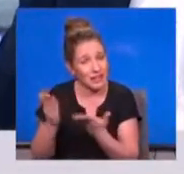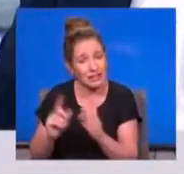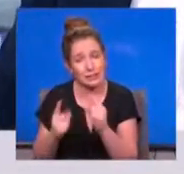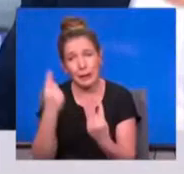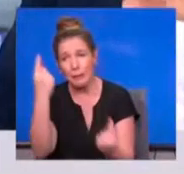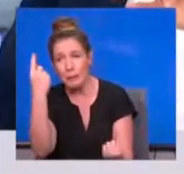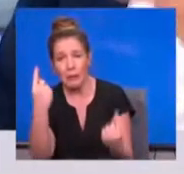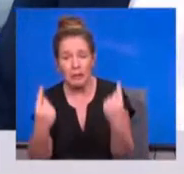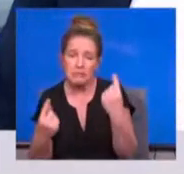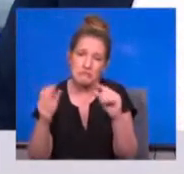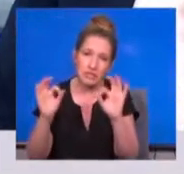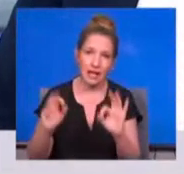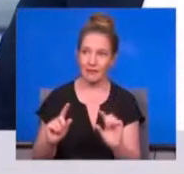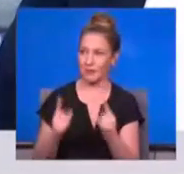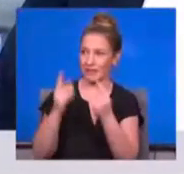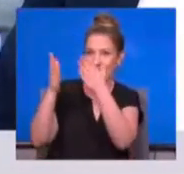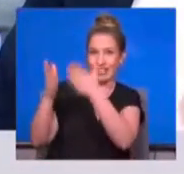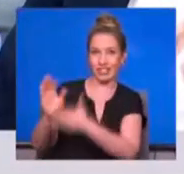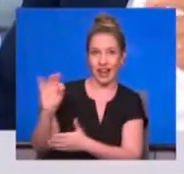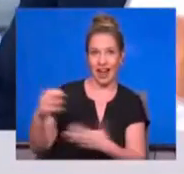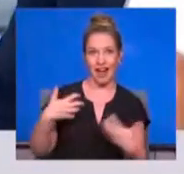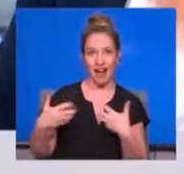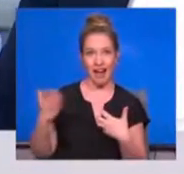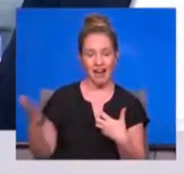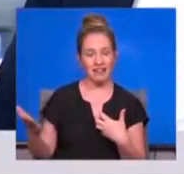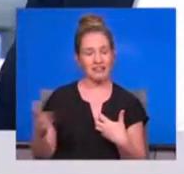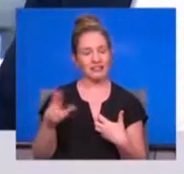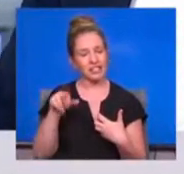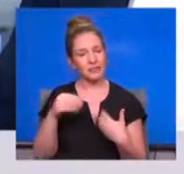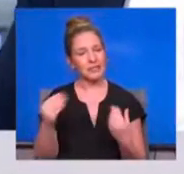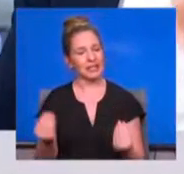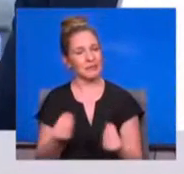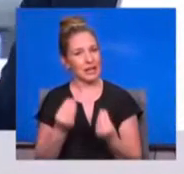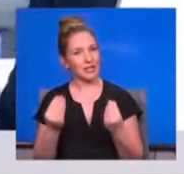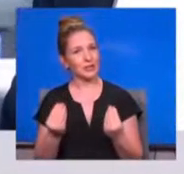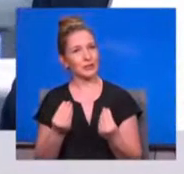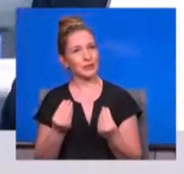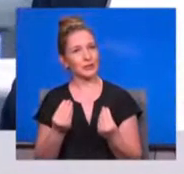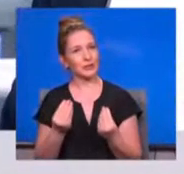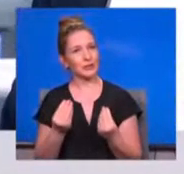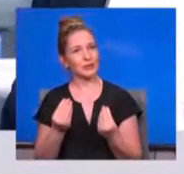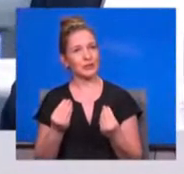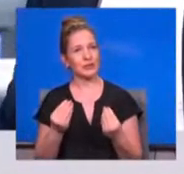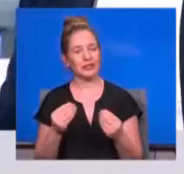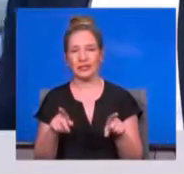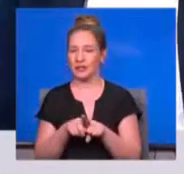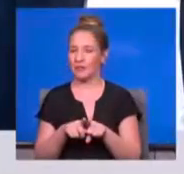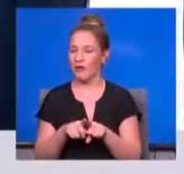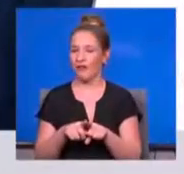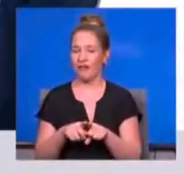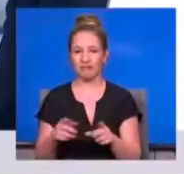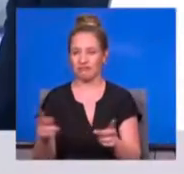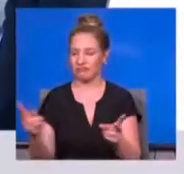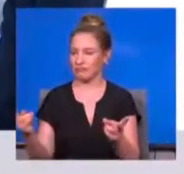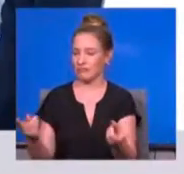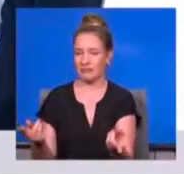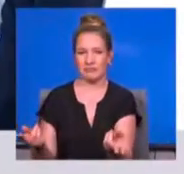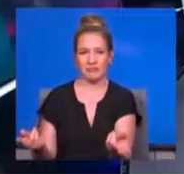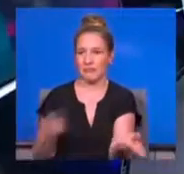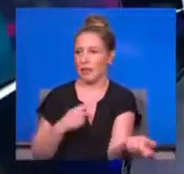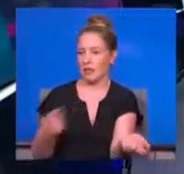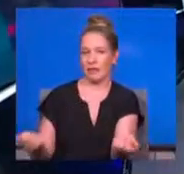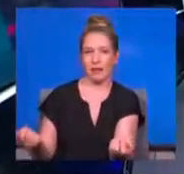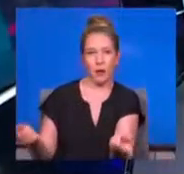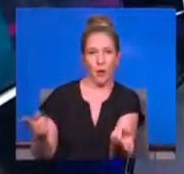במקרה שלה, יש בזה משהו שהוא בעצם סוג של backlash, זה משהו רק שלא נשכח ביום שאחרי. רגרסיה. את, אני אומרת, זה